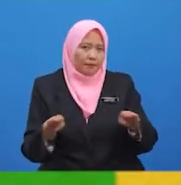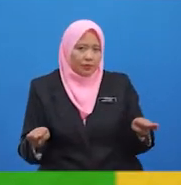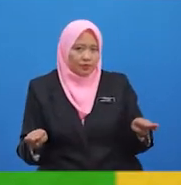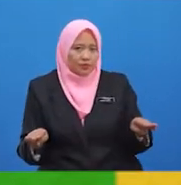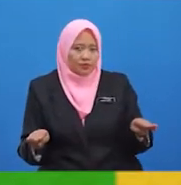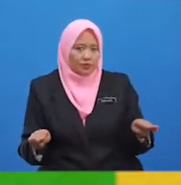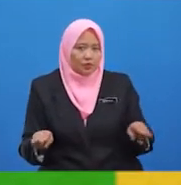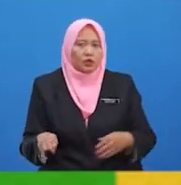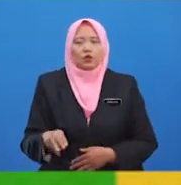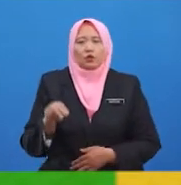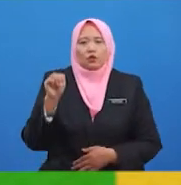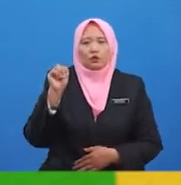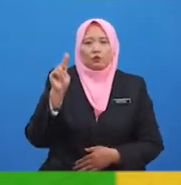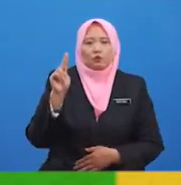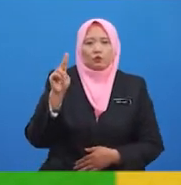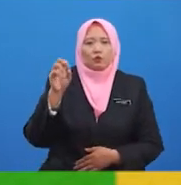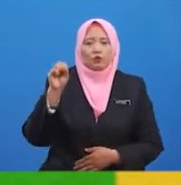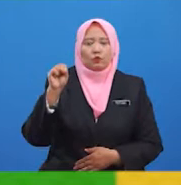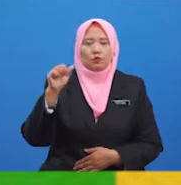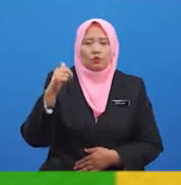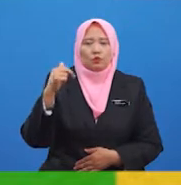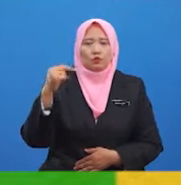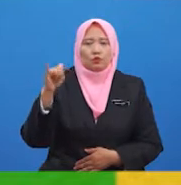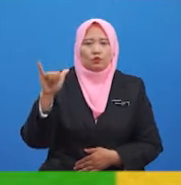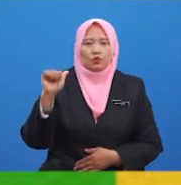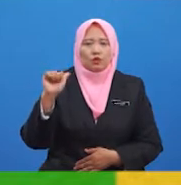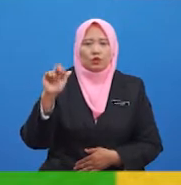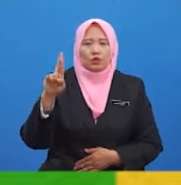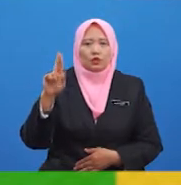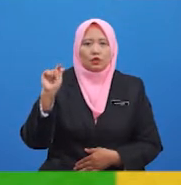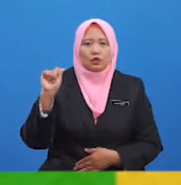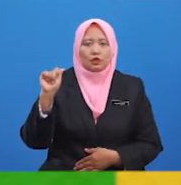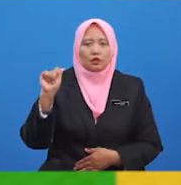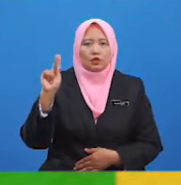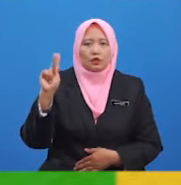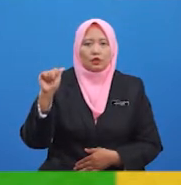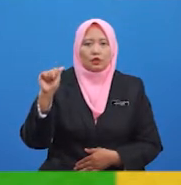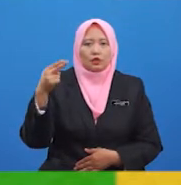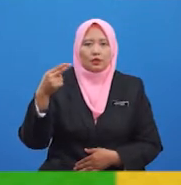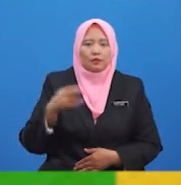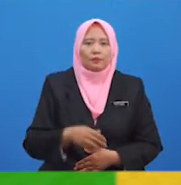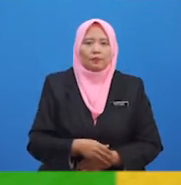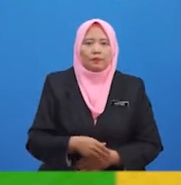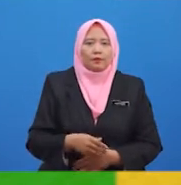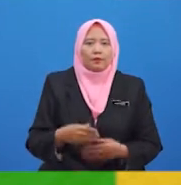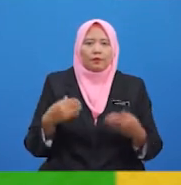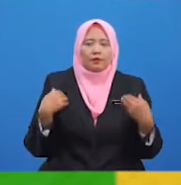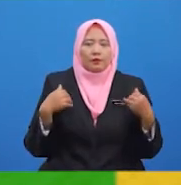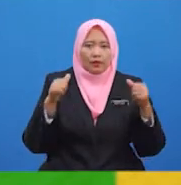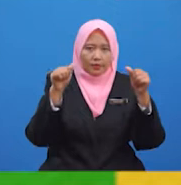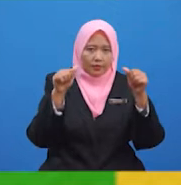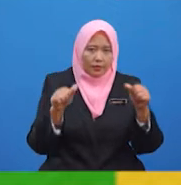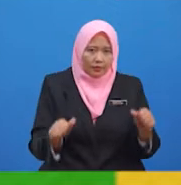perbezaan antara musyarakah dan mudharabah. Musyarakah melibatkan